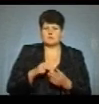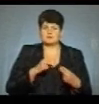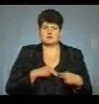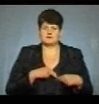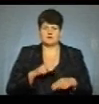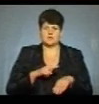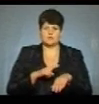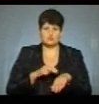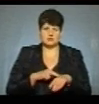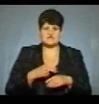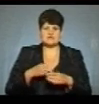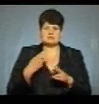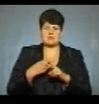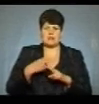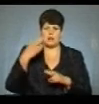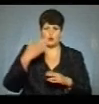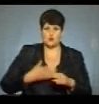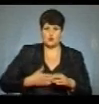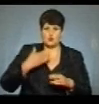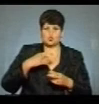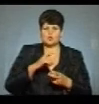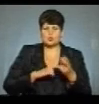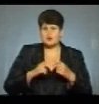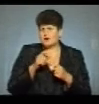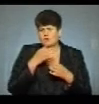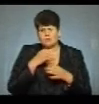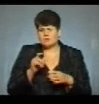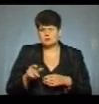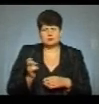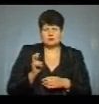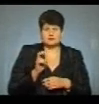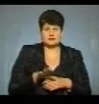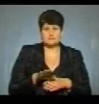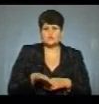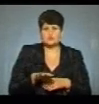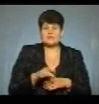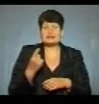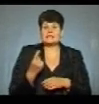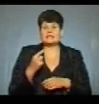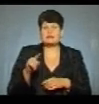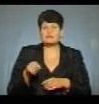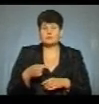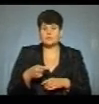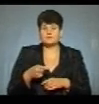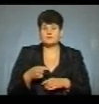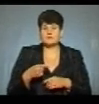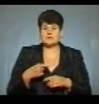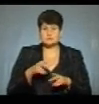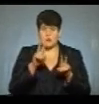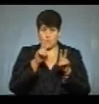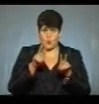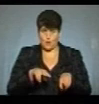поліції з металошукачами, і будь-який громадянин може зайти в цю зону поліцейського контролю. Єдина вимога – це поверхневий огляд